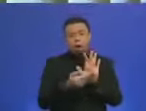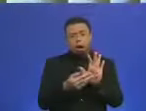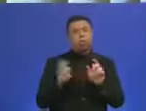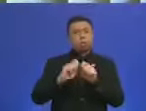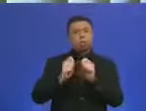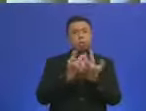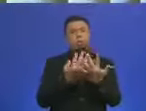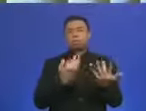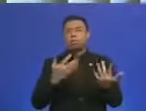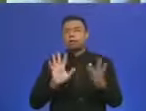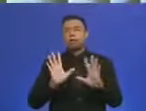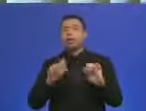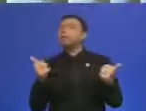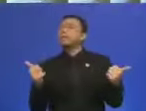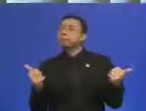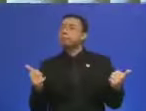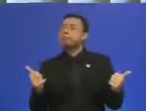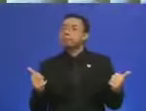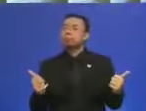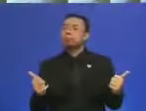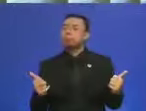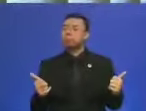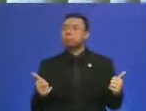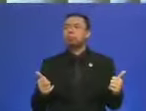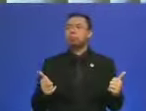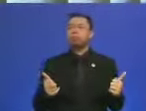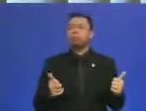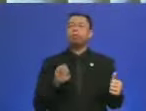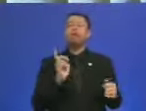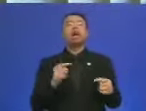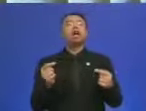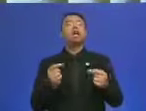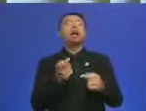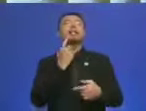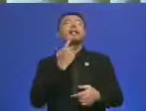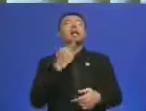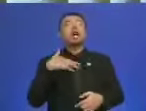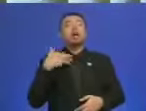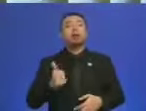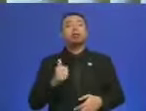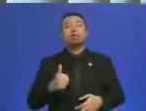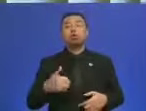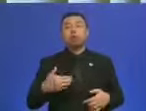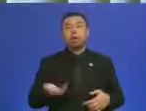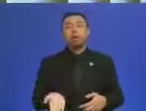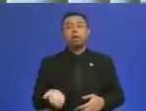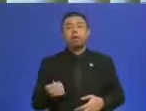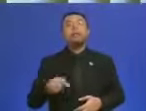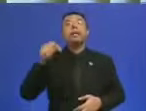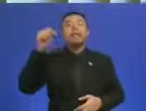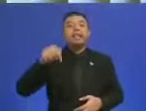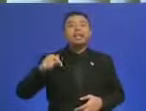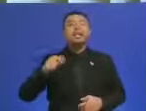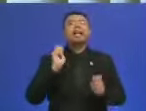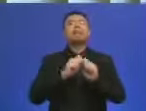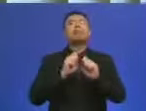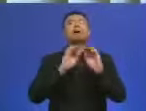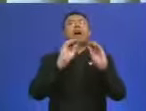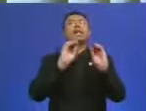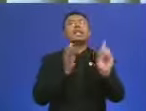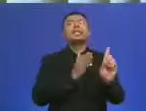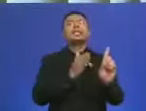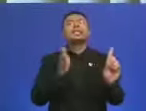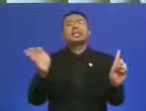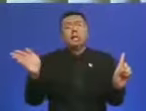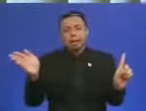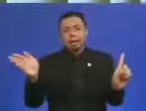membuat jemaah tidak lengkap Hai terkait dengan pemenuhan kebutuhan jasmani ini kan menyesatkan